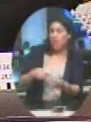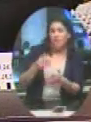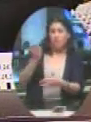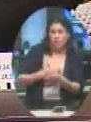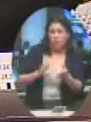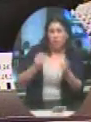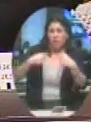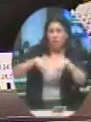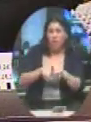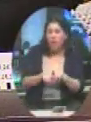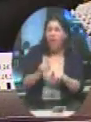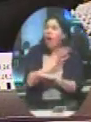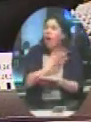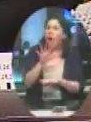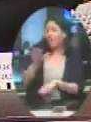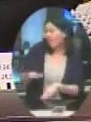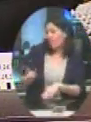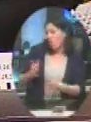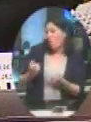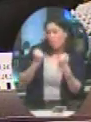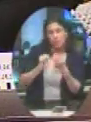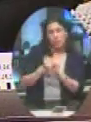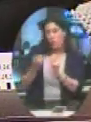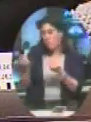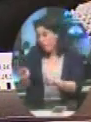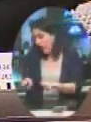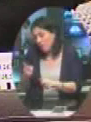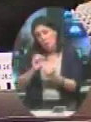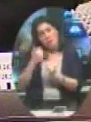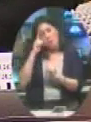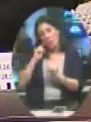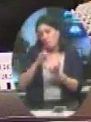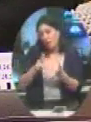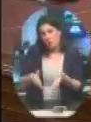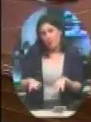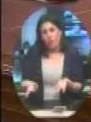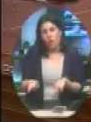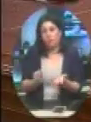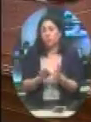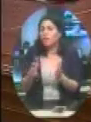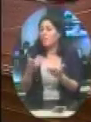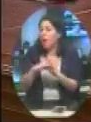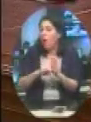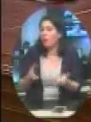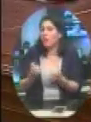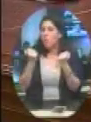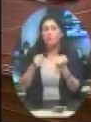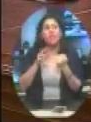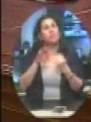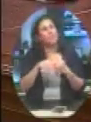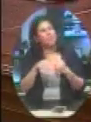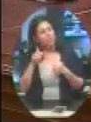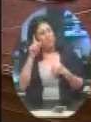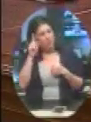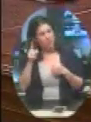הוועדה, אף ילד לא אומץ, הוא או מת או לא נודע מקום קבורתו, אז מה העניין פה חוק אימוץ? יש מידע על אימוצים, זה לאו